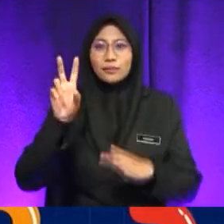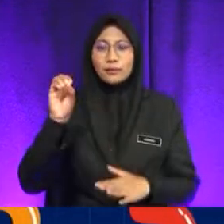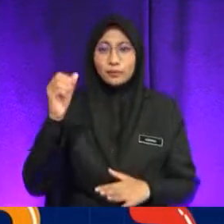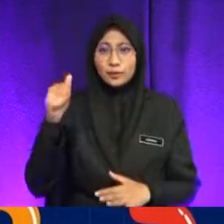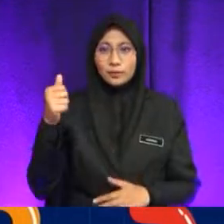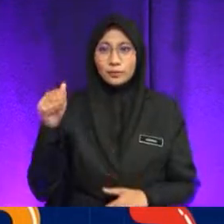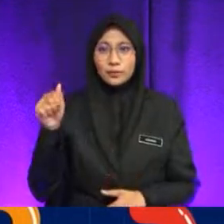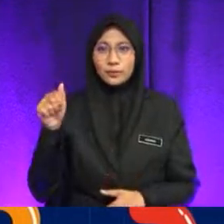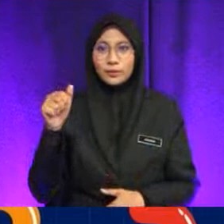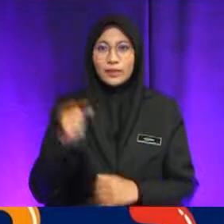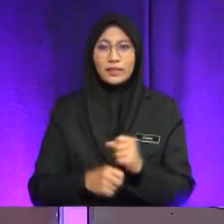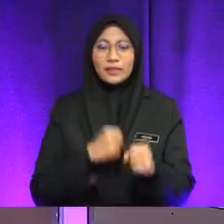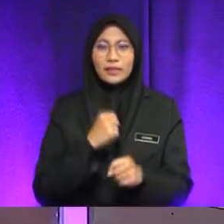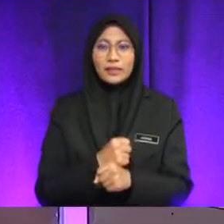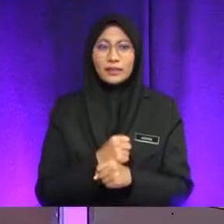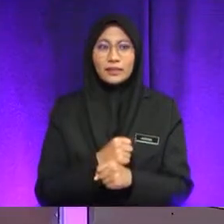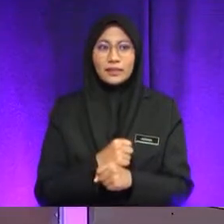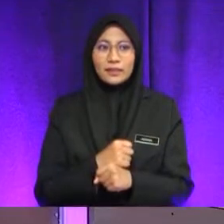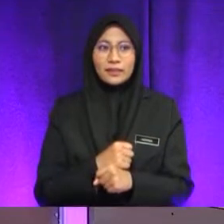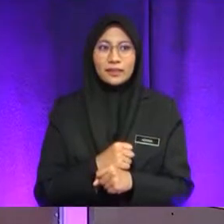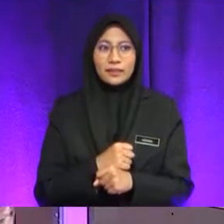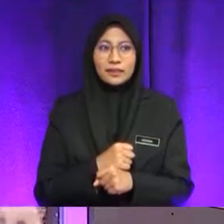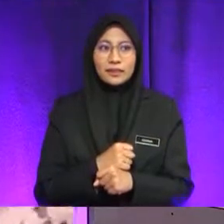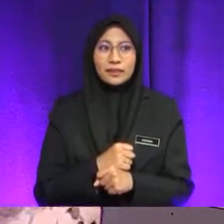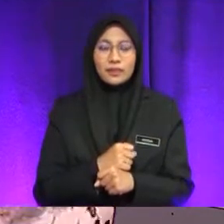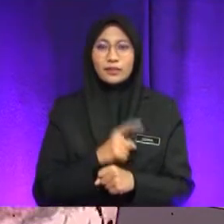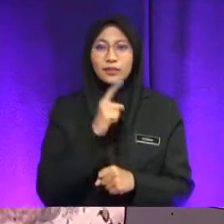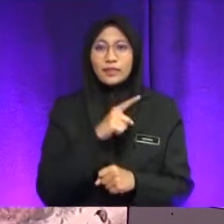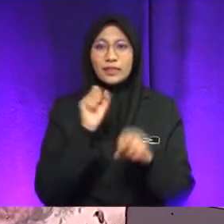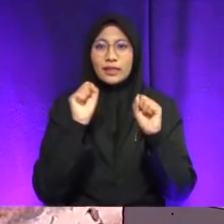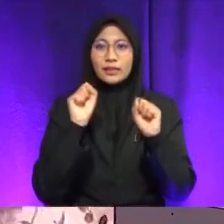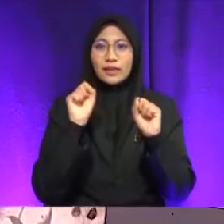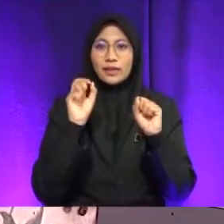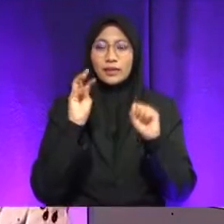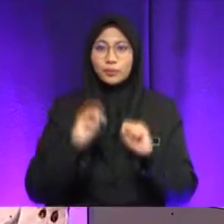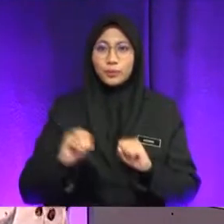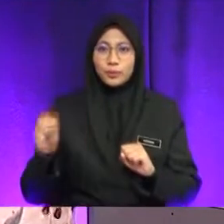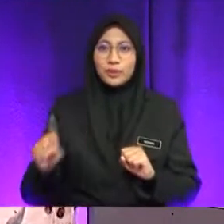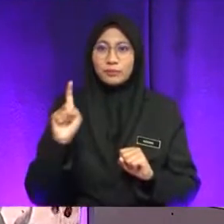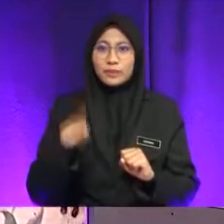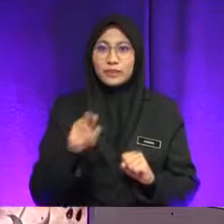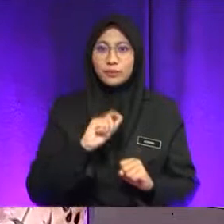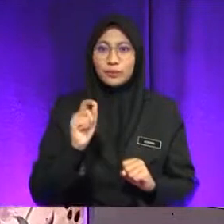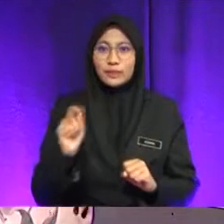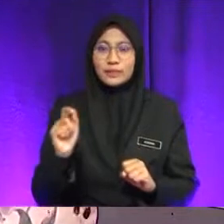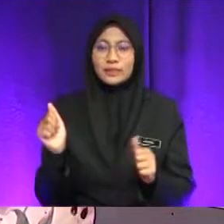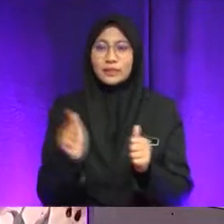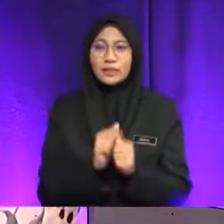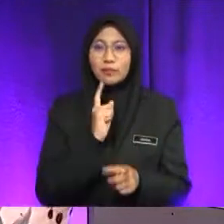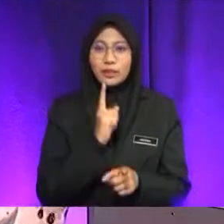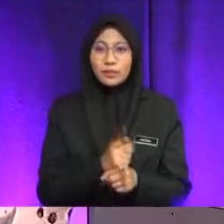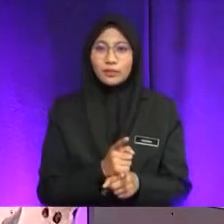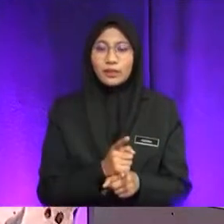93q ini kita Panggil sebagai langkah kerja jadi murid perlu Tunjukkan dengan jelas hilangkah kerja kita Sebelum kita dapat